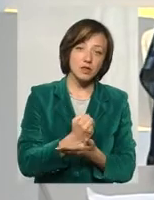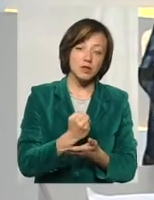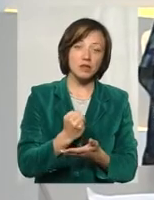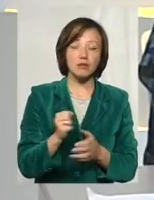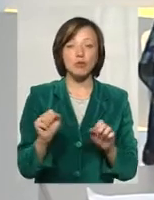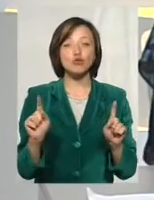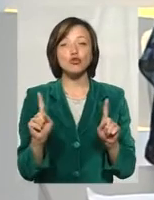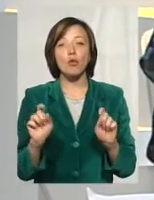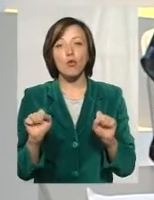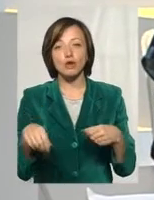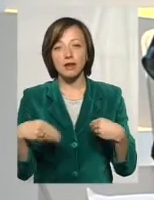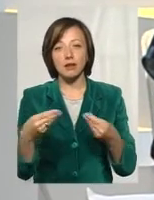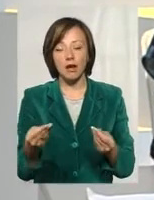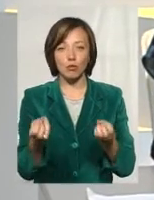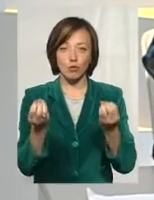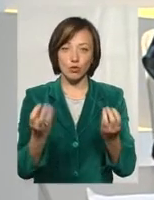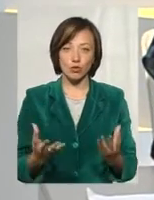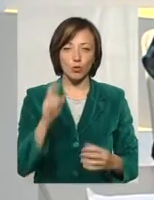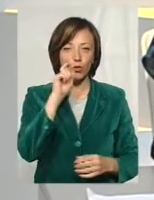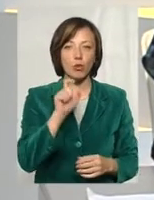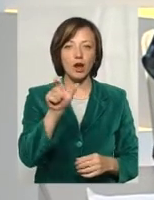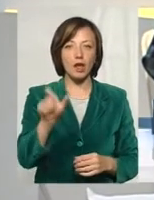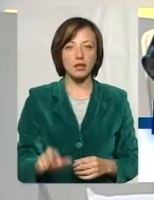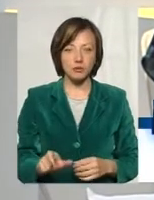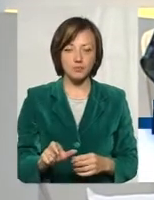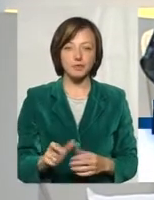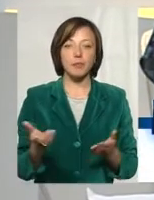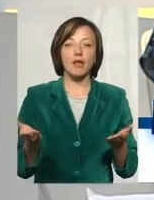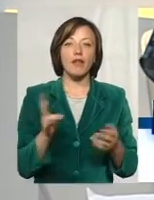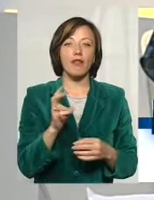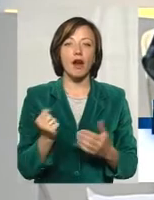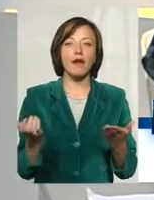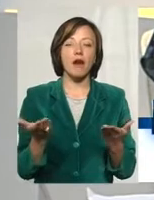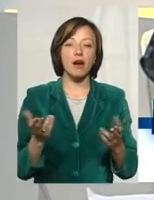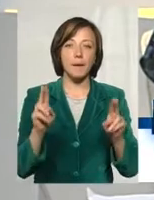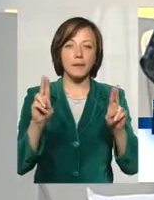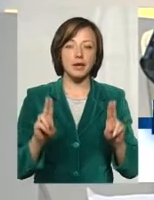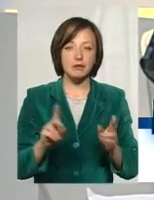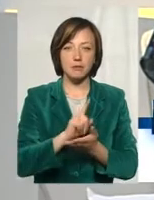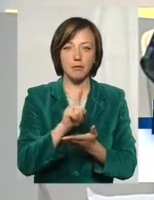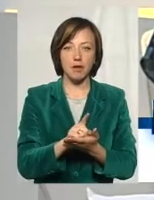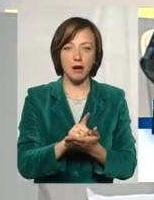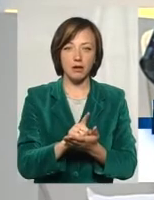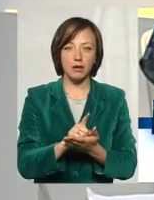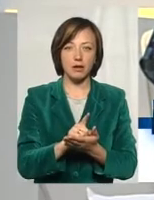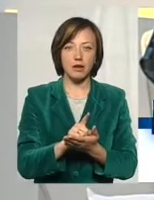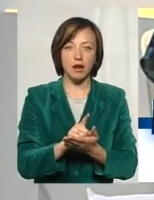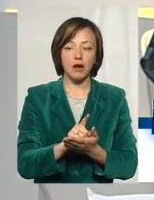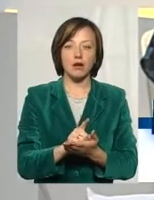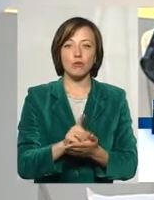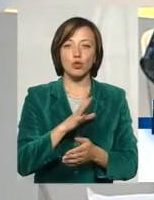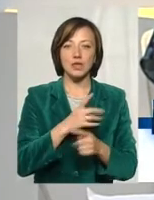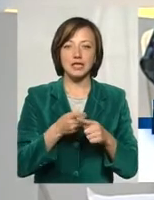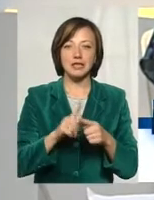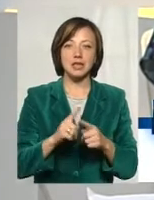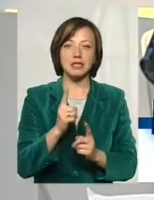гіпотетично і що вона може дати простому українцю. На яких принципах має будуватися ота зміна